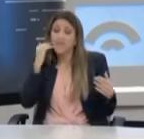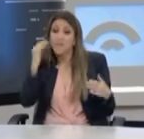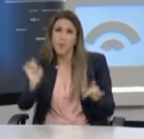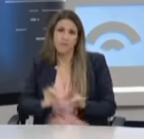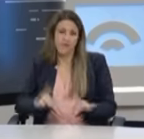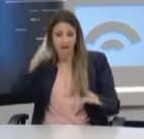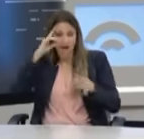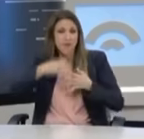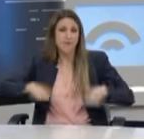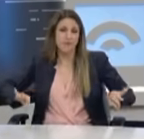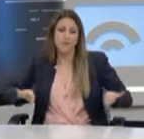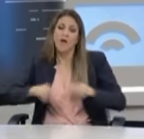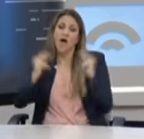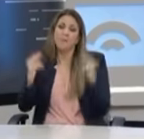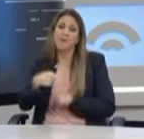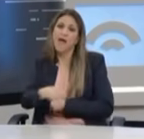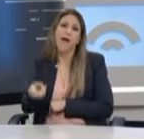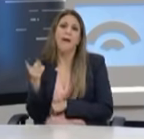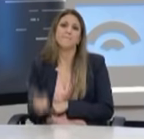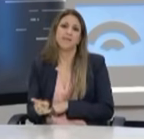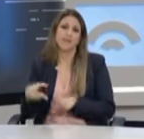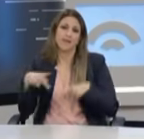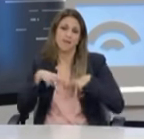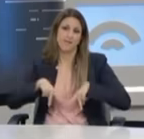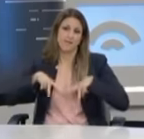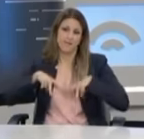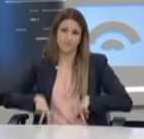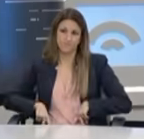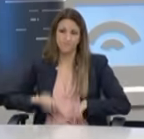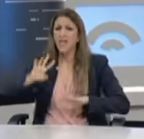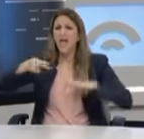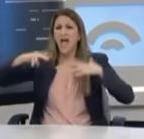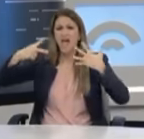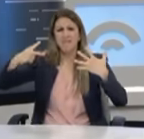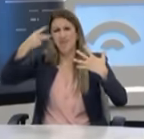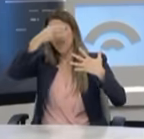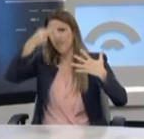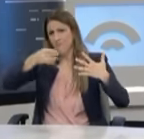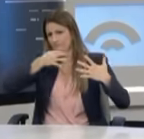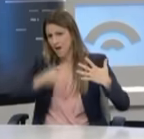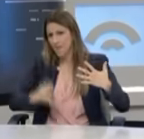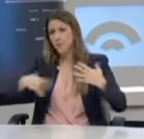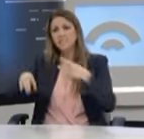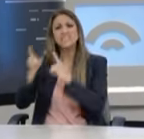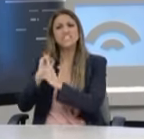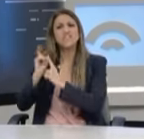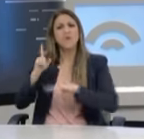Κυρίες και κύριοι βουλευτές, αυτές είναι 7 οδυνηρές αλήθειες για τη Συμφωνία των